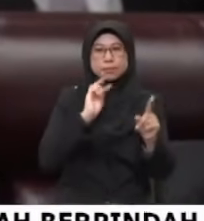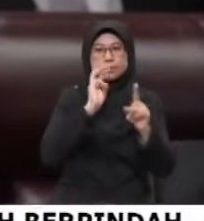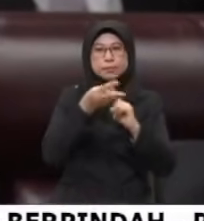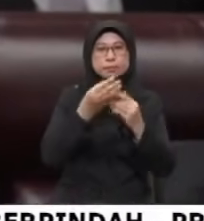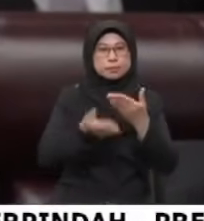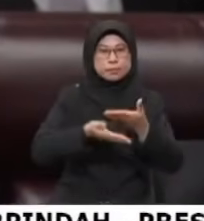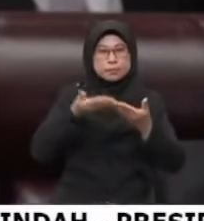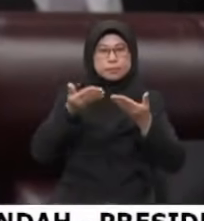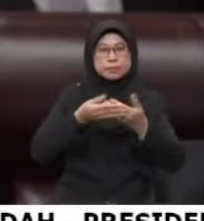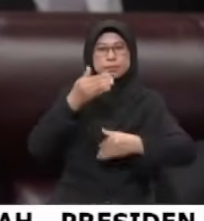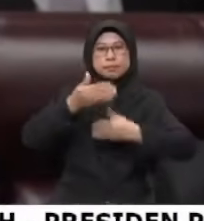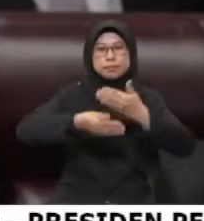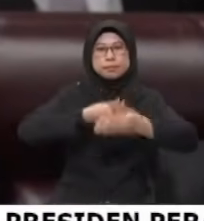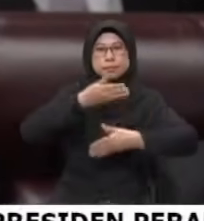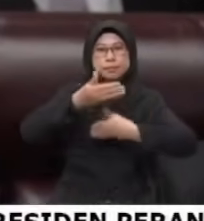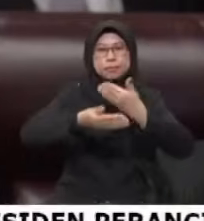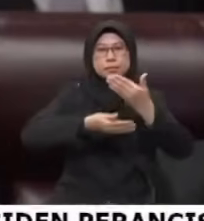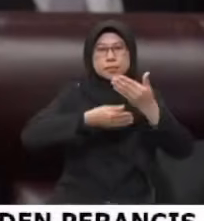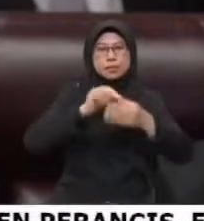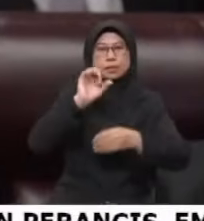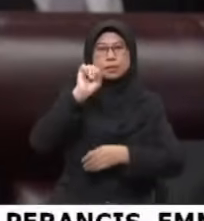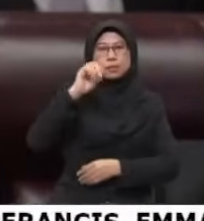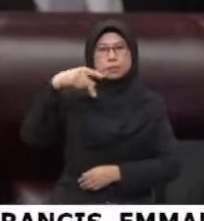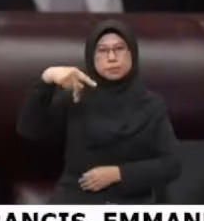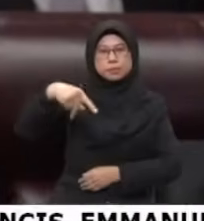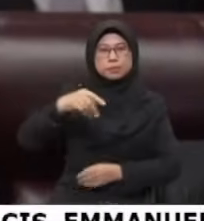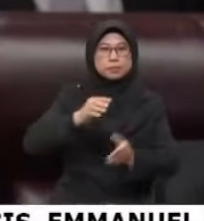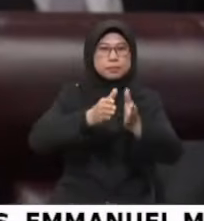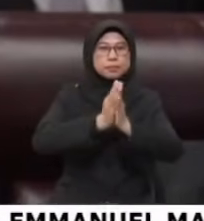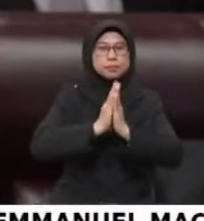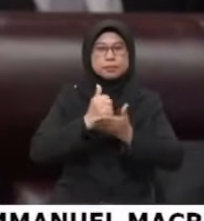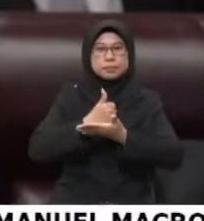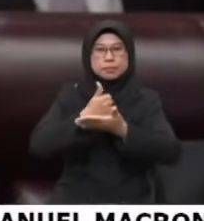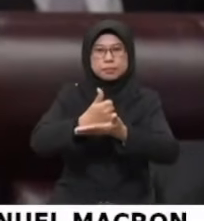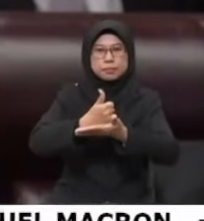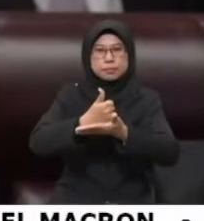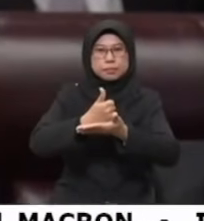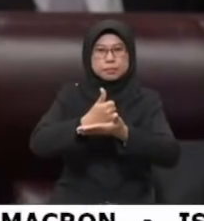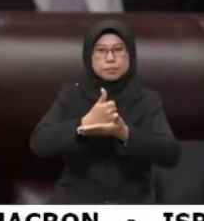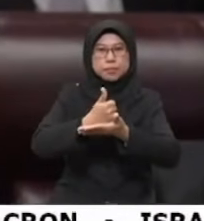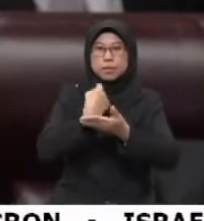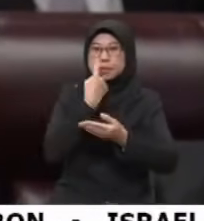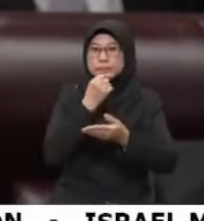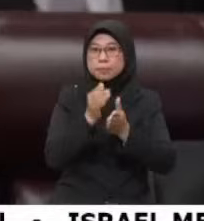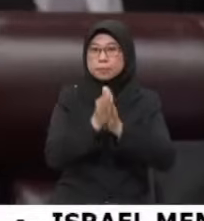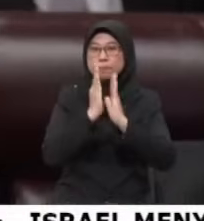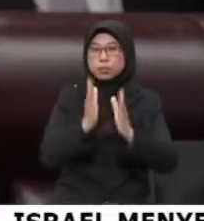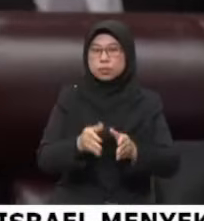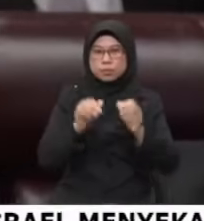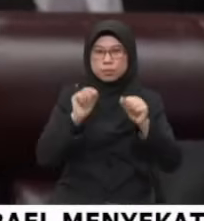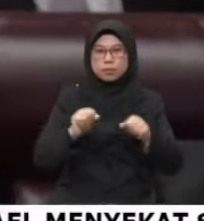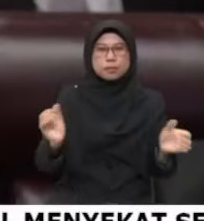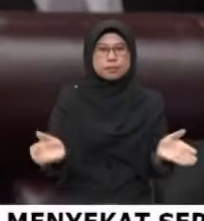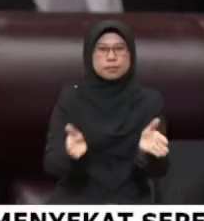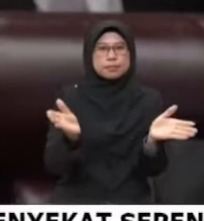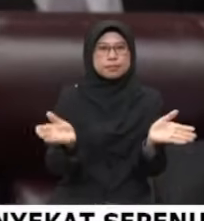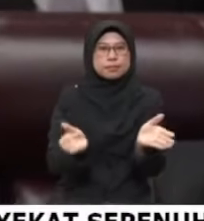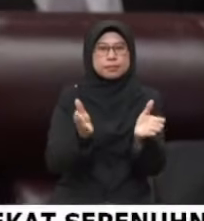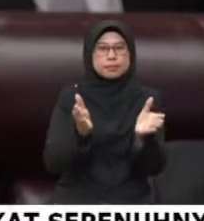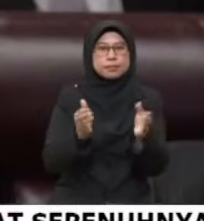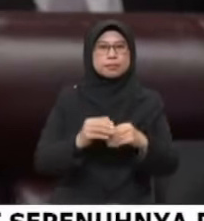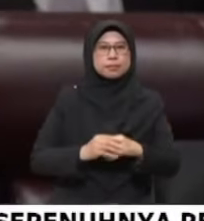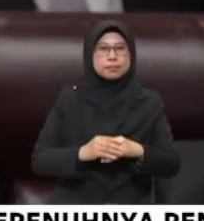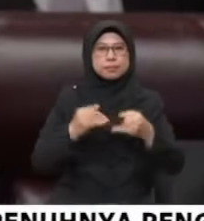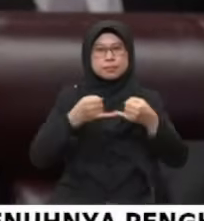mempermudahkan prosedur operasi standard permohonan bantuan pemohon kini digalakkan memohon secara